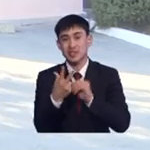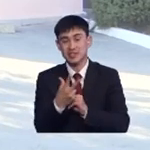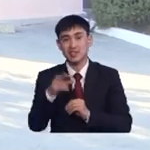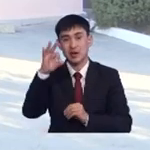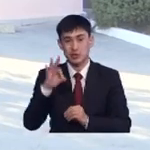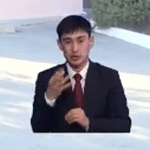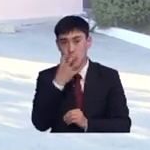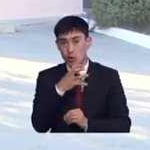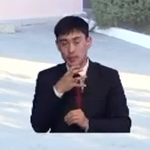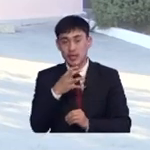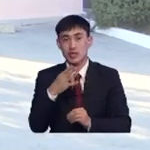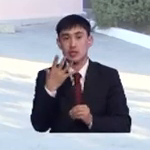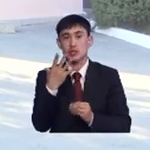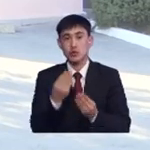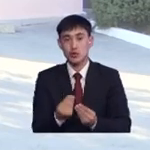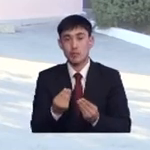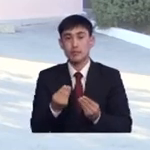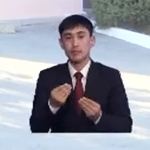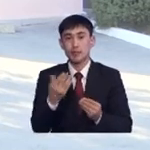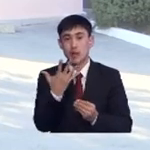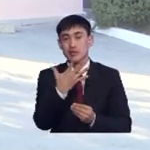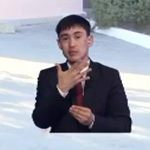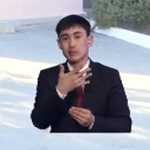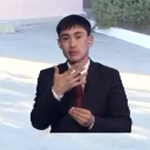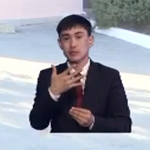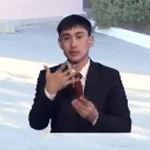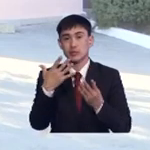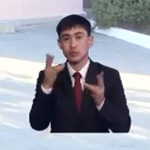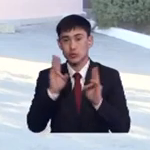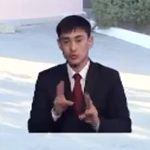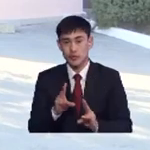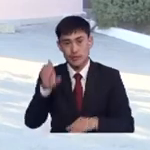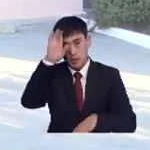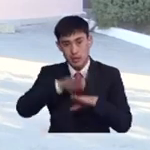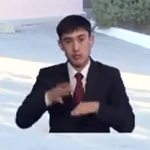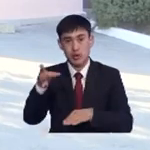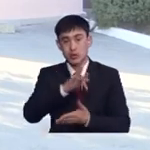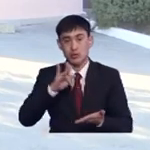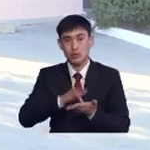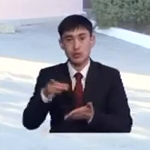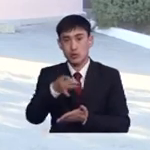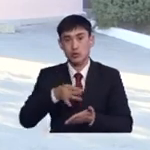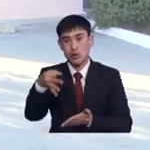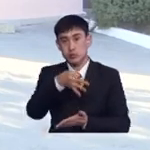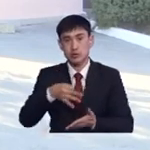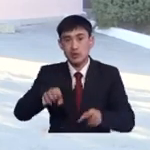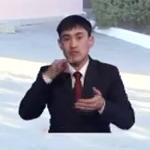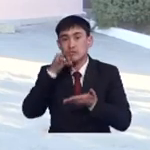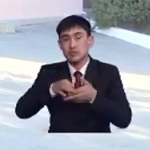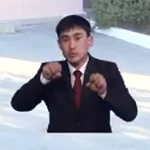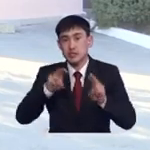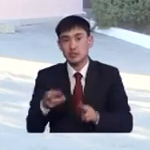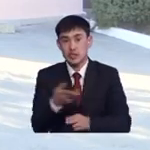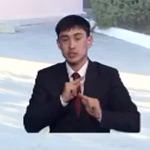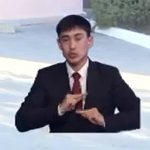тепла днем и 5 ночью. В этой связи мы разослали предупреждение всем акимам городов, районов областей, а также ответственным специалистам.